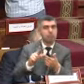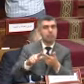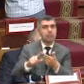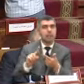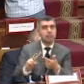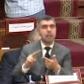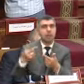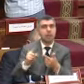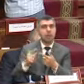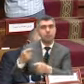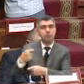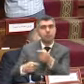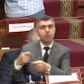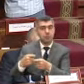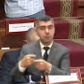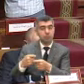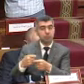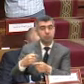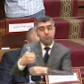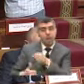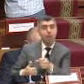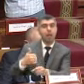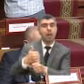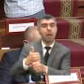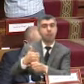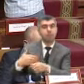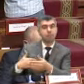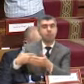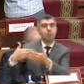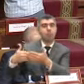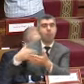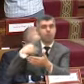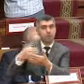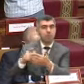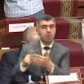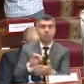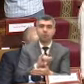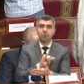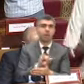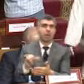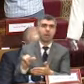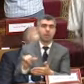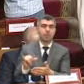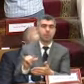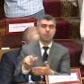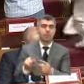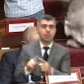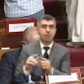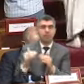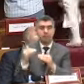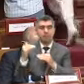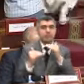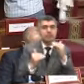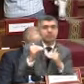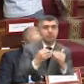اليوم بعد سنة مرت من هذه الجائحة، الكل يجزم بأن لا يمكن الفك في أي معادلة الفك بين